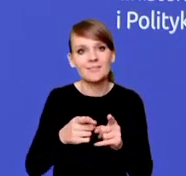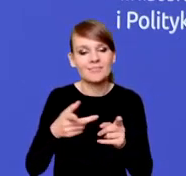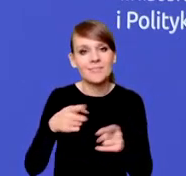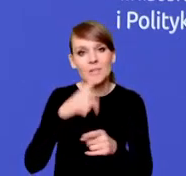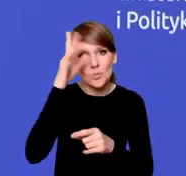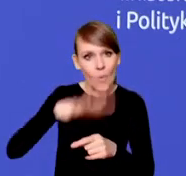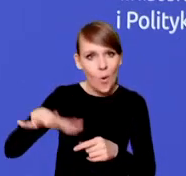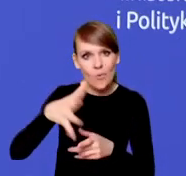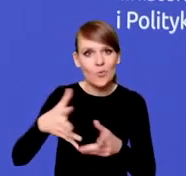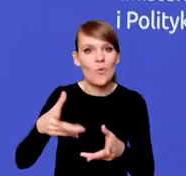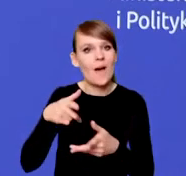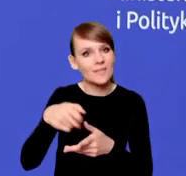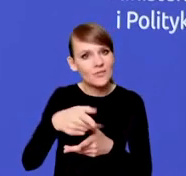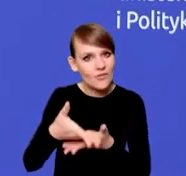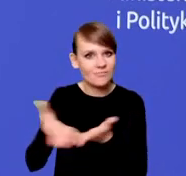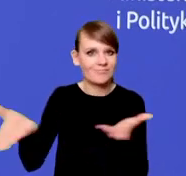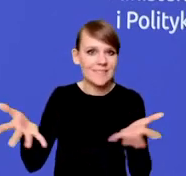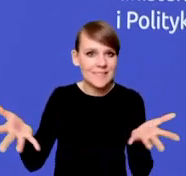wiedzy,